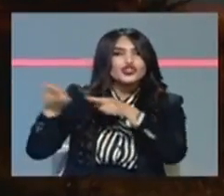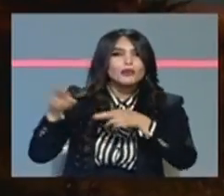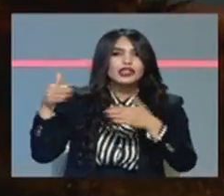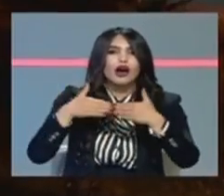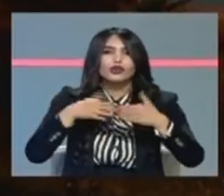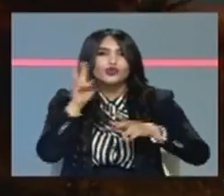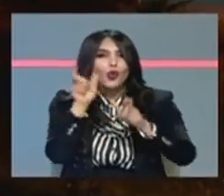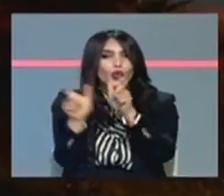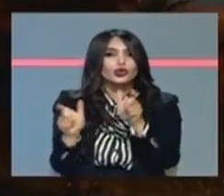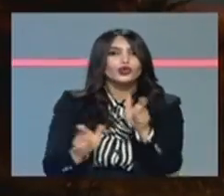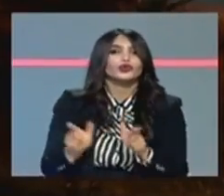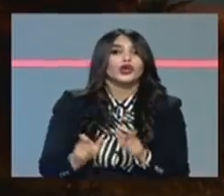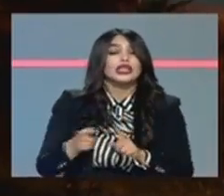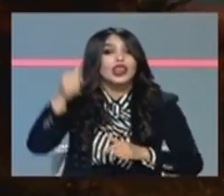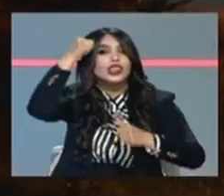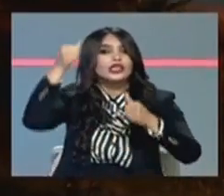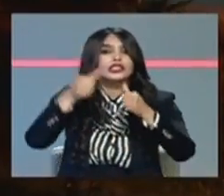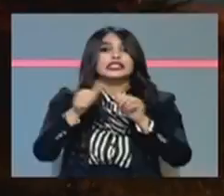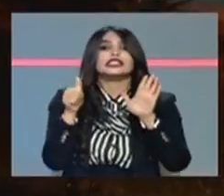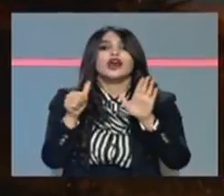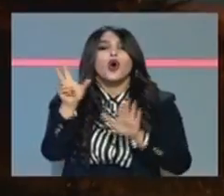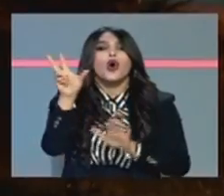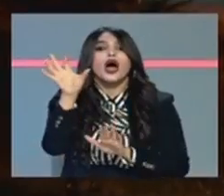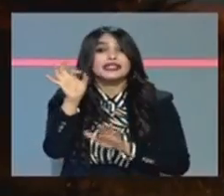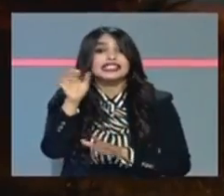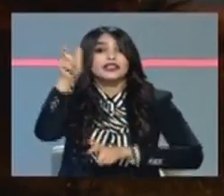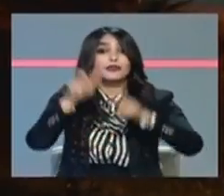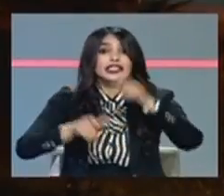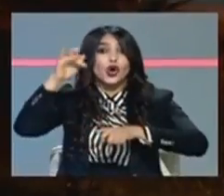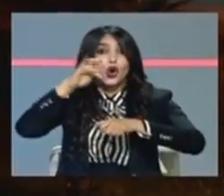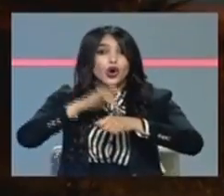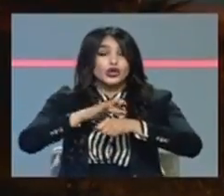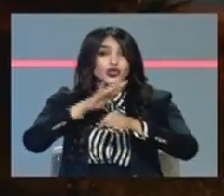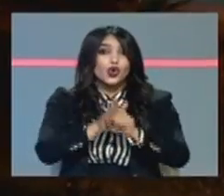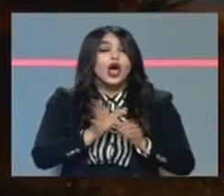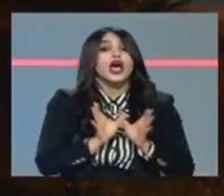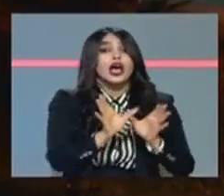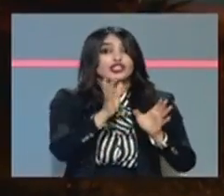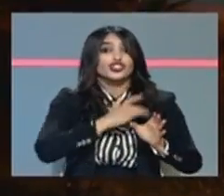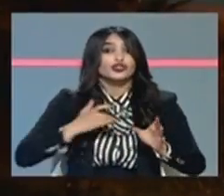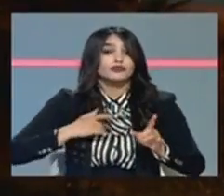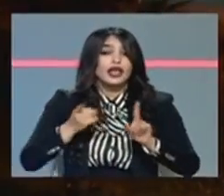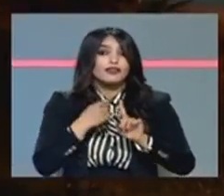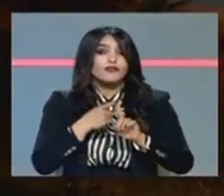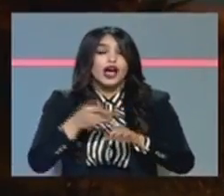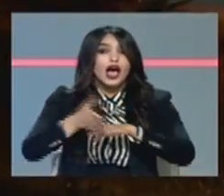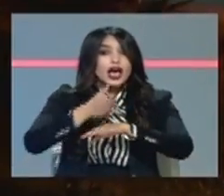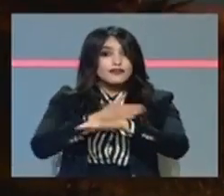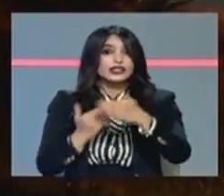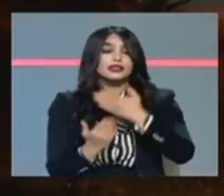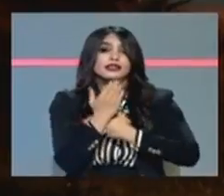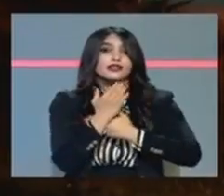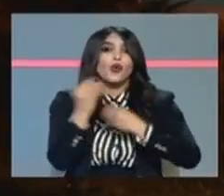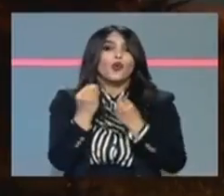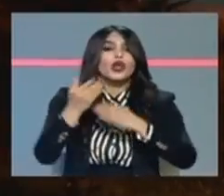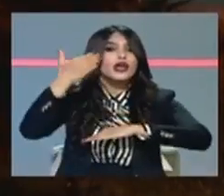ونذكر انه اليوم عندنا 56 شخص في الحجر الصحي الاجباري، منهم 3 ماليين تم ايقافهم صباح اليوم على